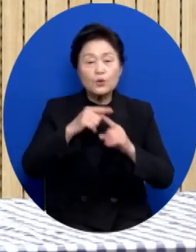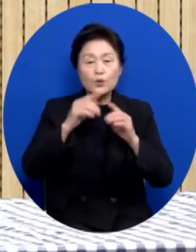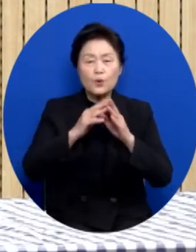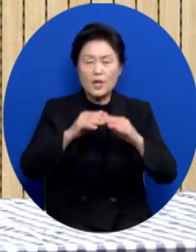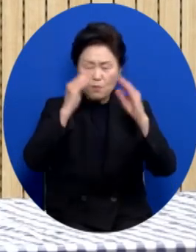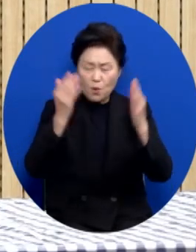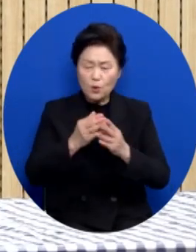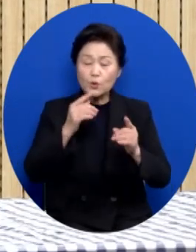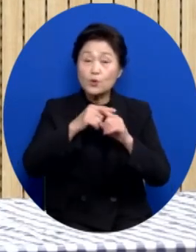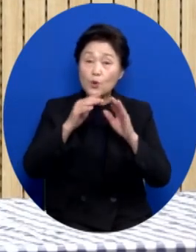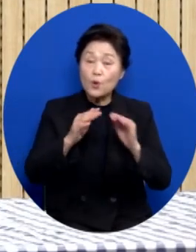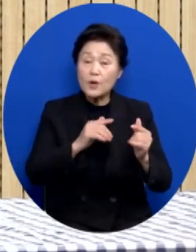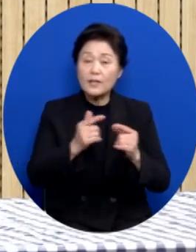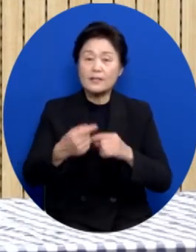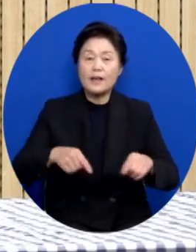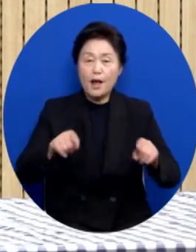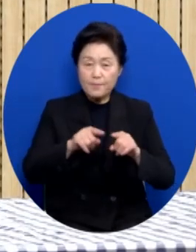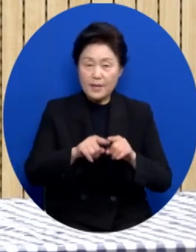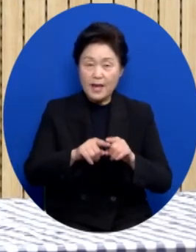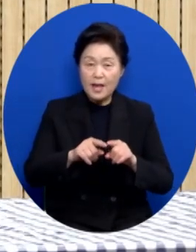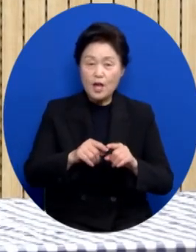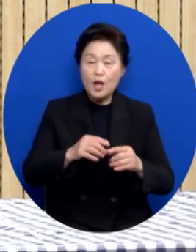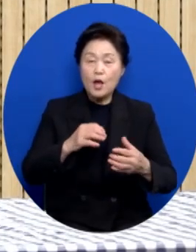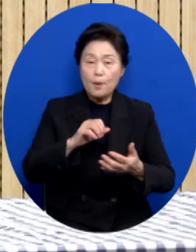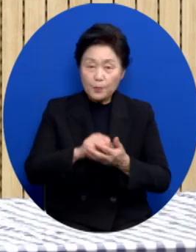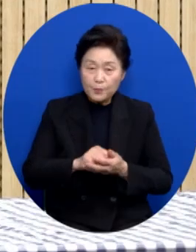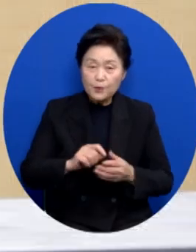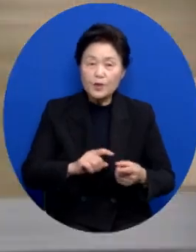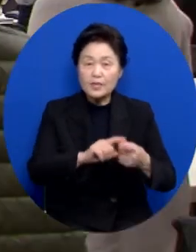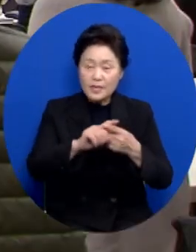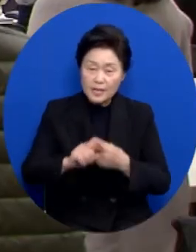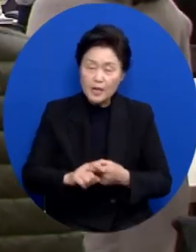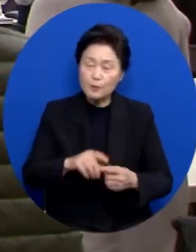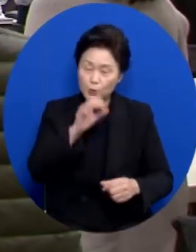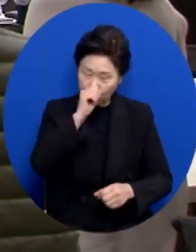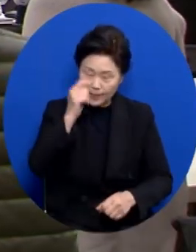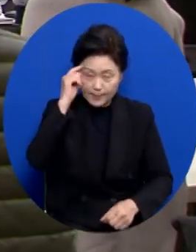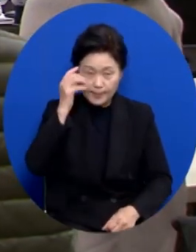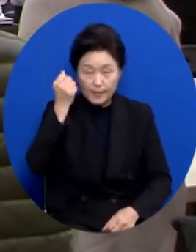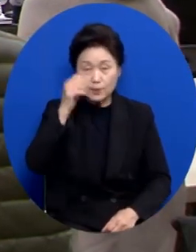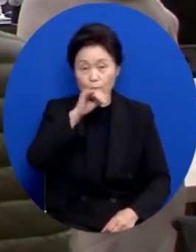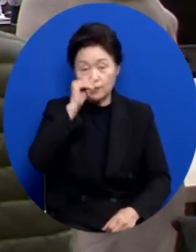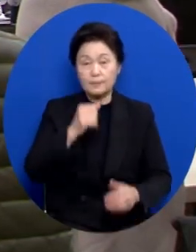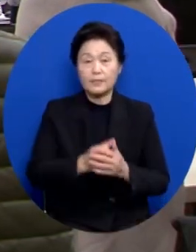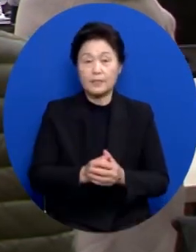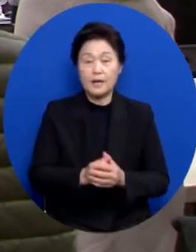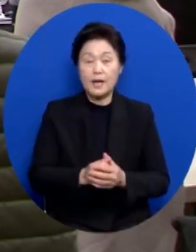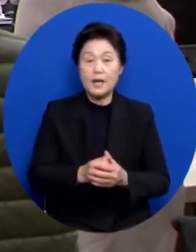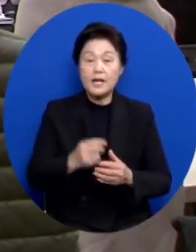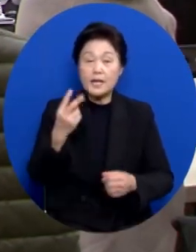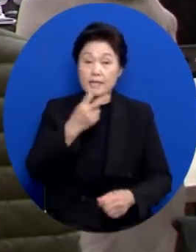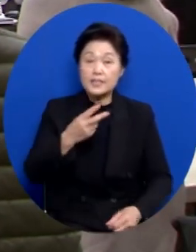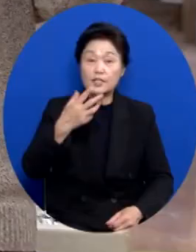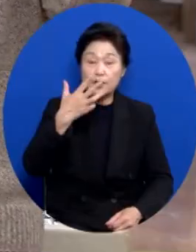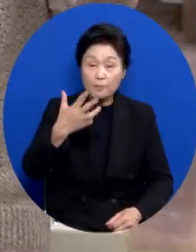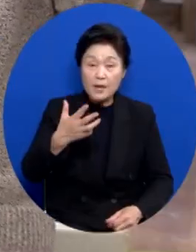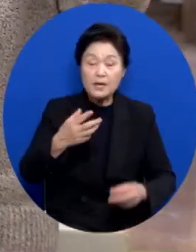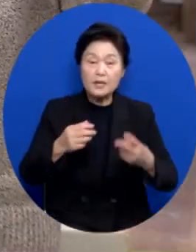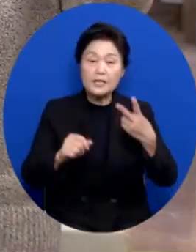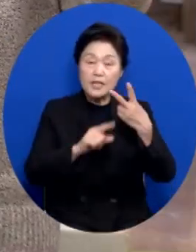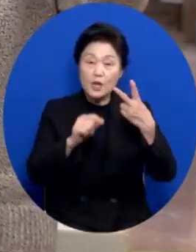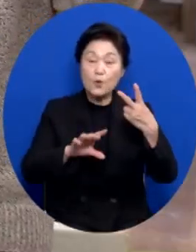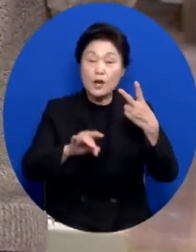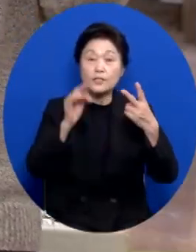교회들을 함께 품고 연결하는 마중물이 되면 좋겠다. 통일 비전 캠프는 지난 2008년 2월